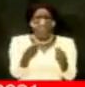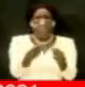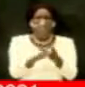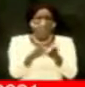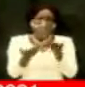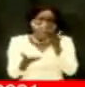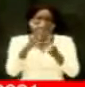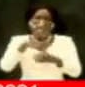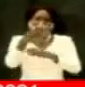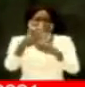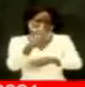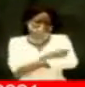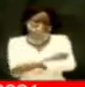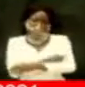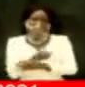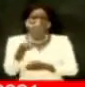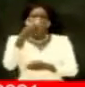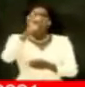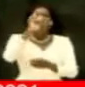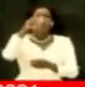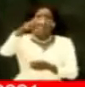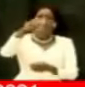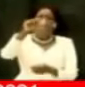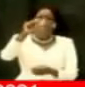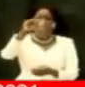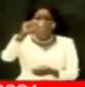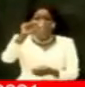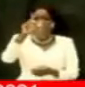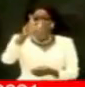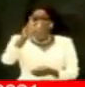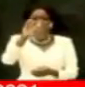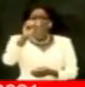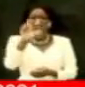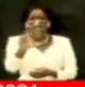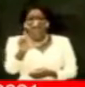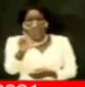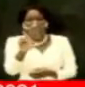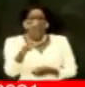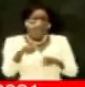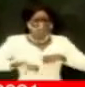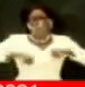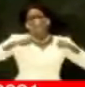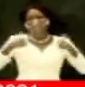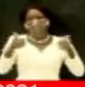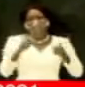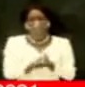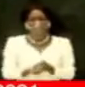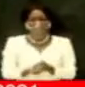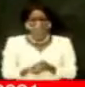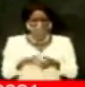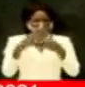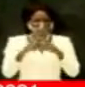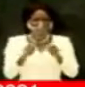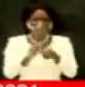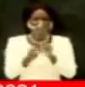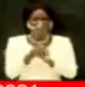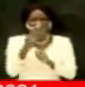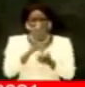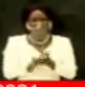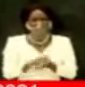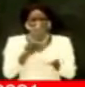anthu ogwira ntchito ma health center athu ma vaccination centers athu nkhani iyi tikuyiona ndipo